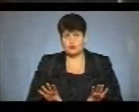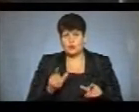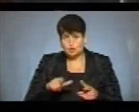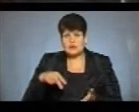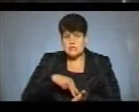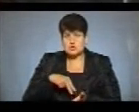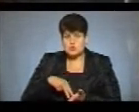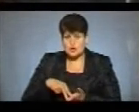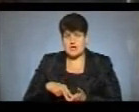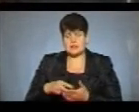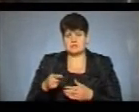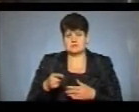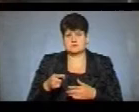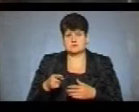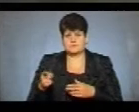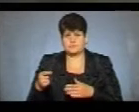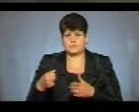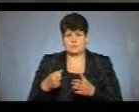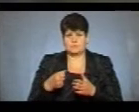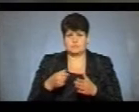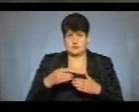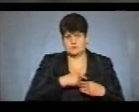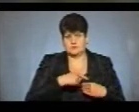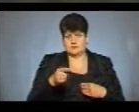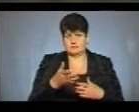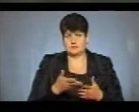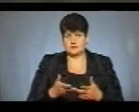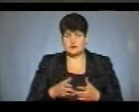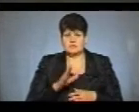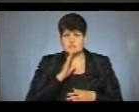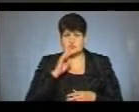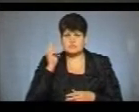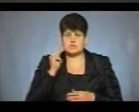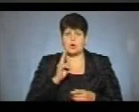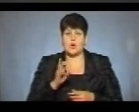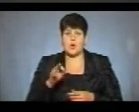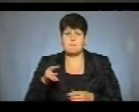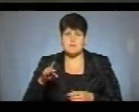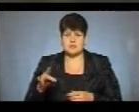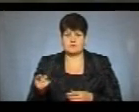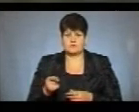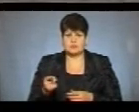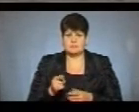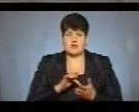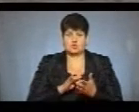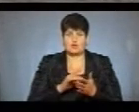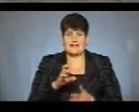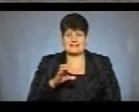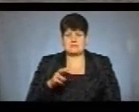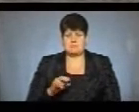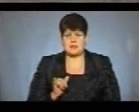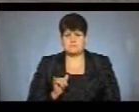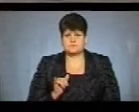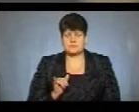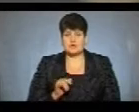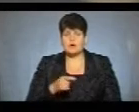від самого кінця до шофера. Гарна дівчина вчилася в кооперативному в Тернополі, ніби на туризмі. За